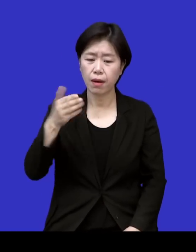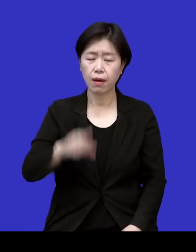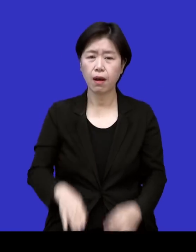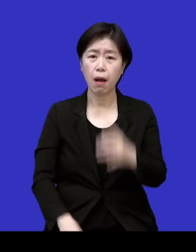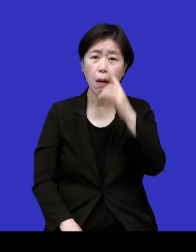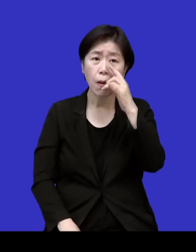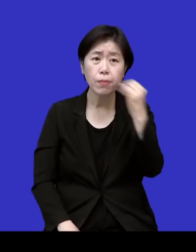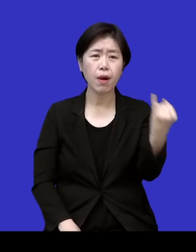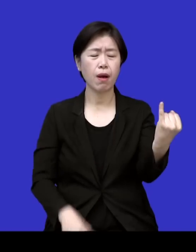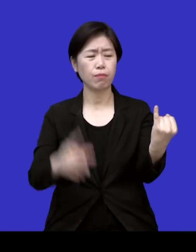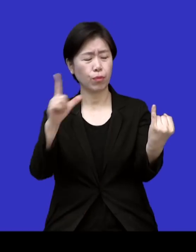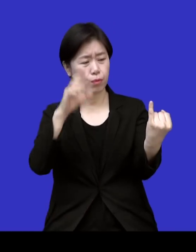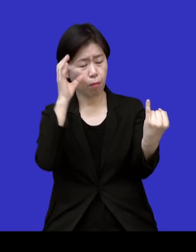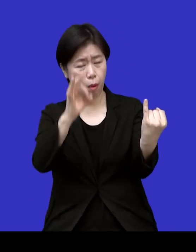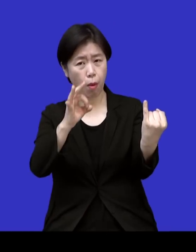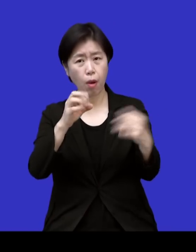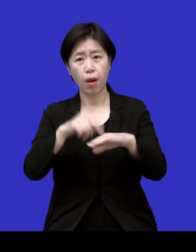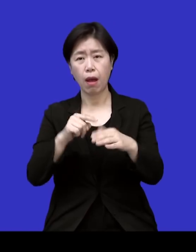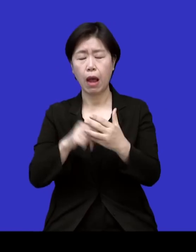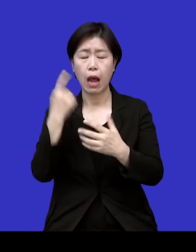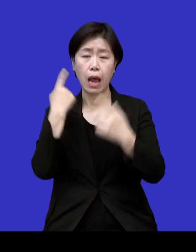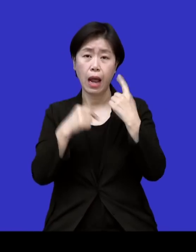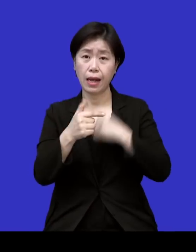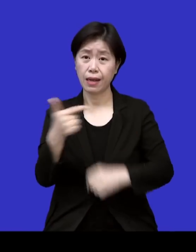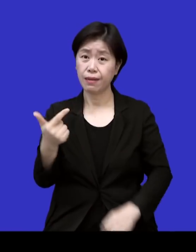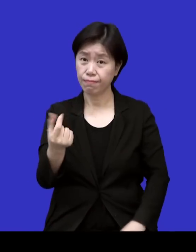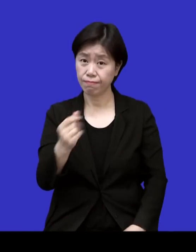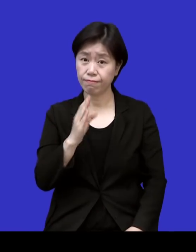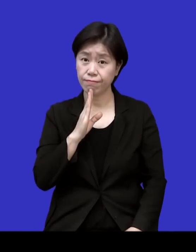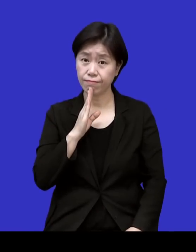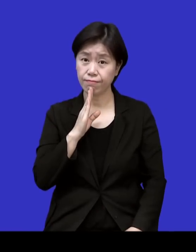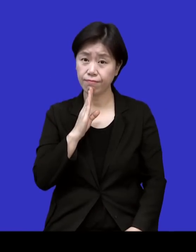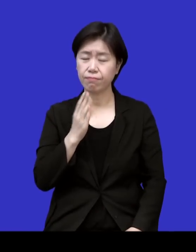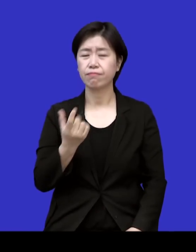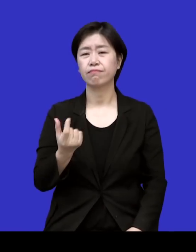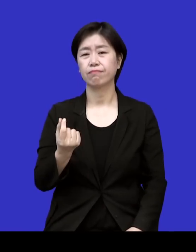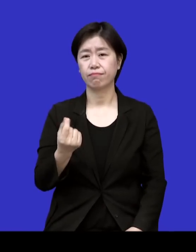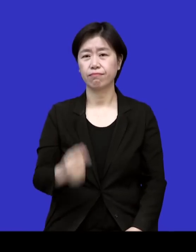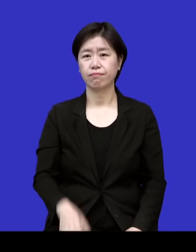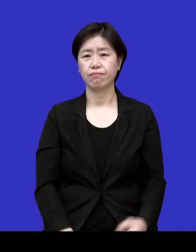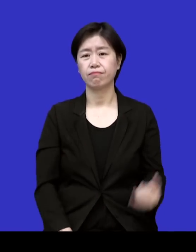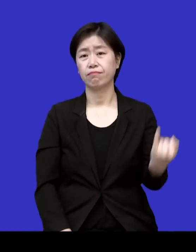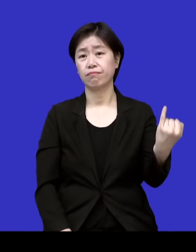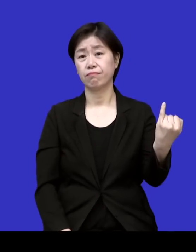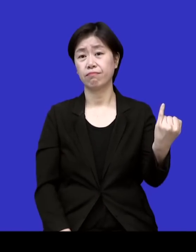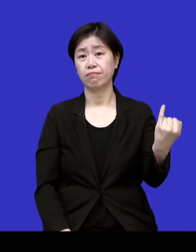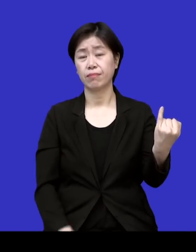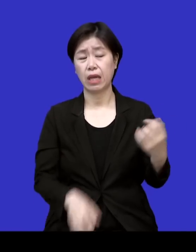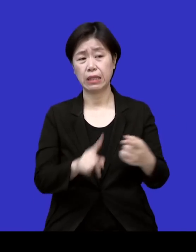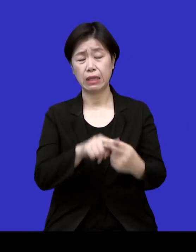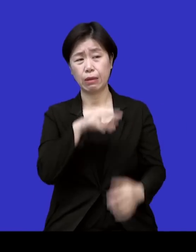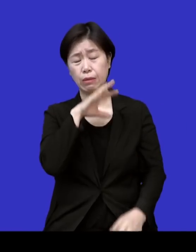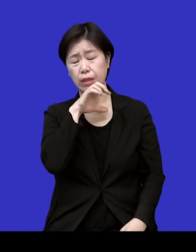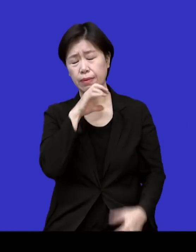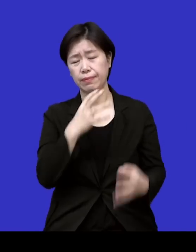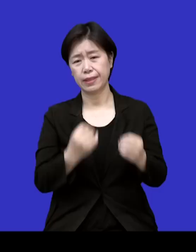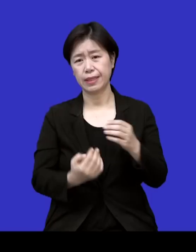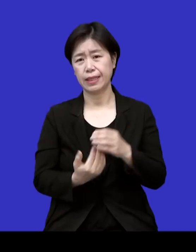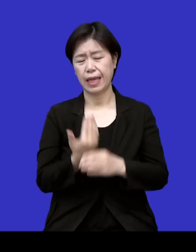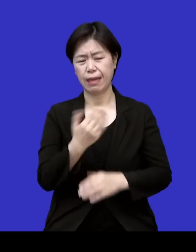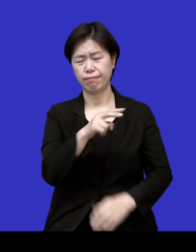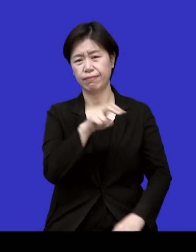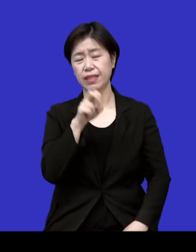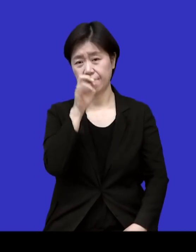같아요. 그래서 엄마가 계속 그렇게 술을 마시니까 네. 엄마가 너무 이제 원망스럽고 미운 거예요. 예. 근데 이제